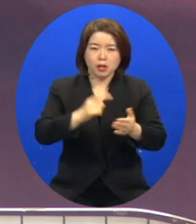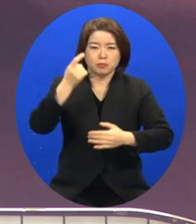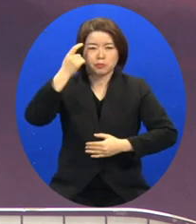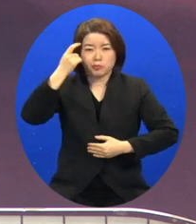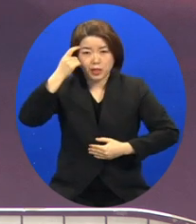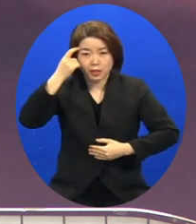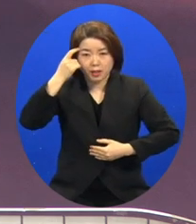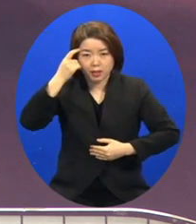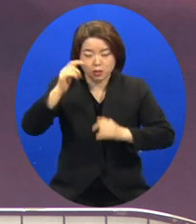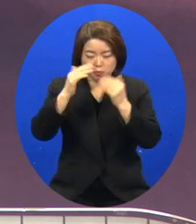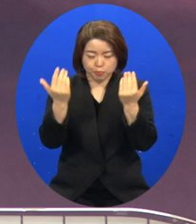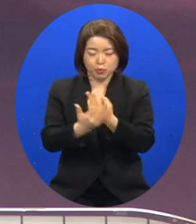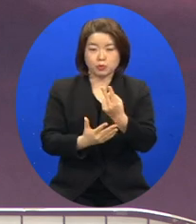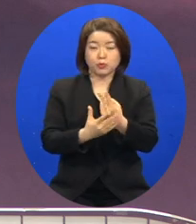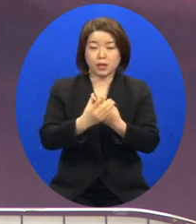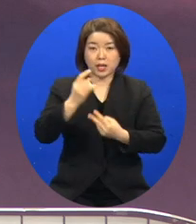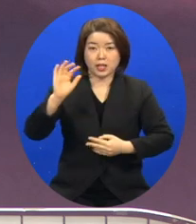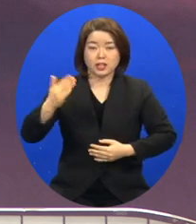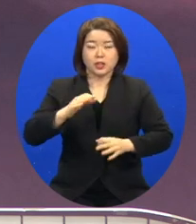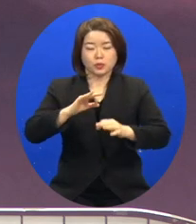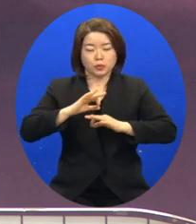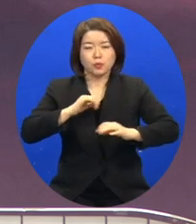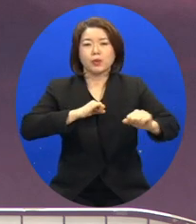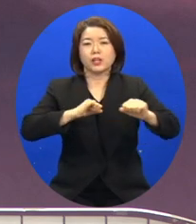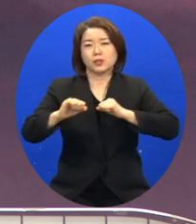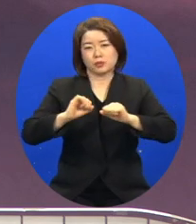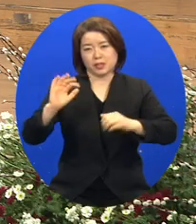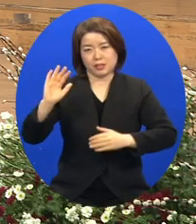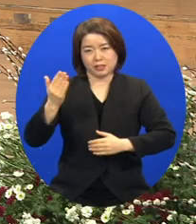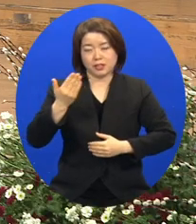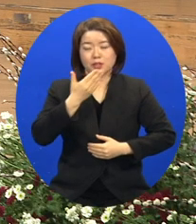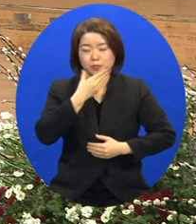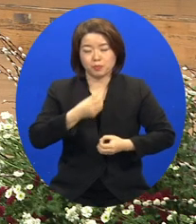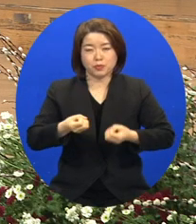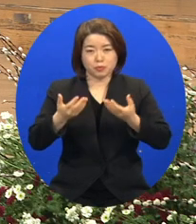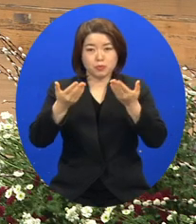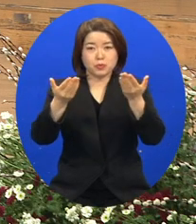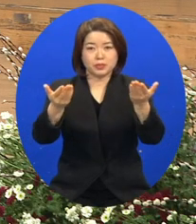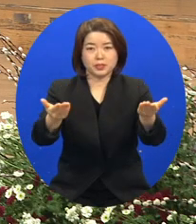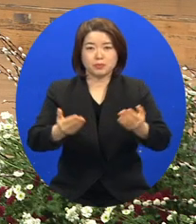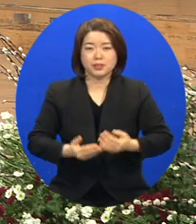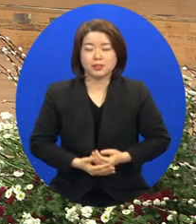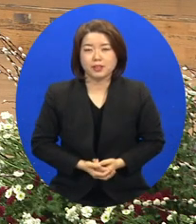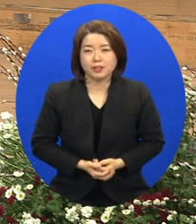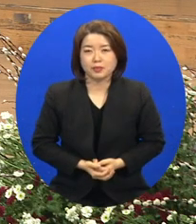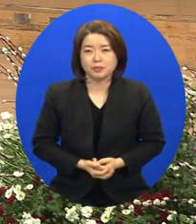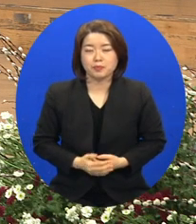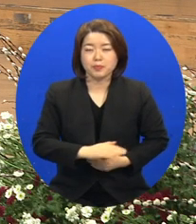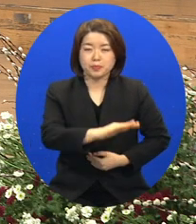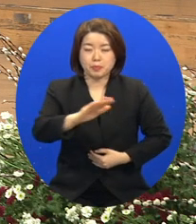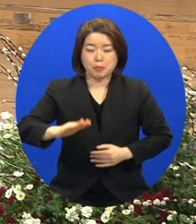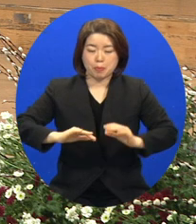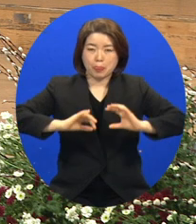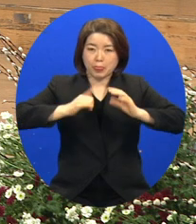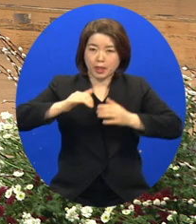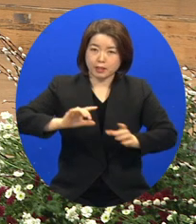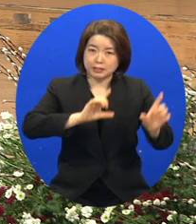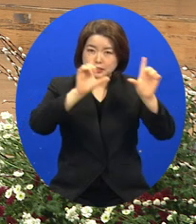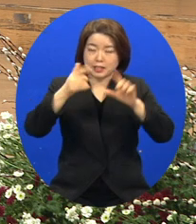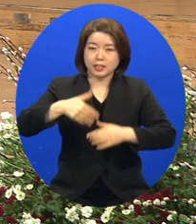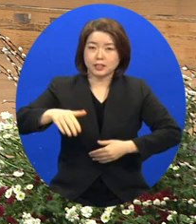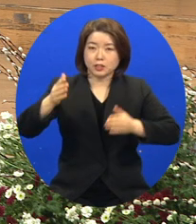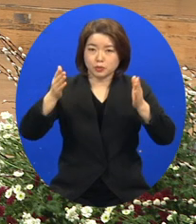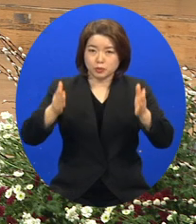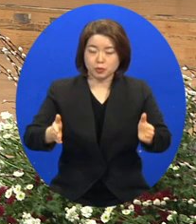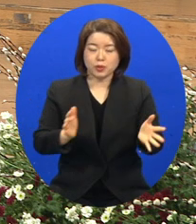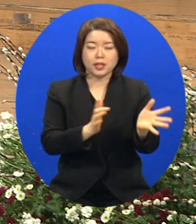지는 놀라운 역사가 있게 되기를 축복합니다 아 우리가 세상에 살아가는 동안에 예수님